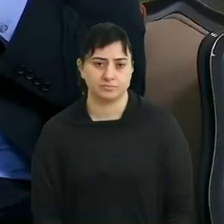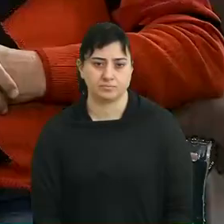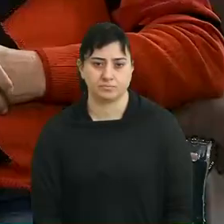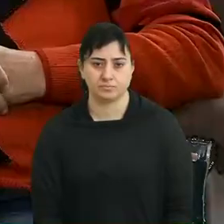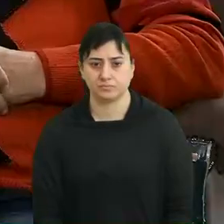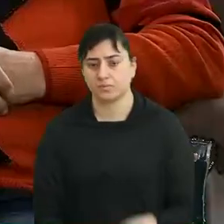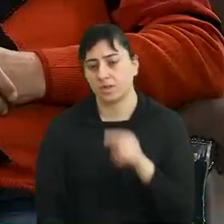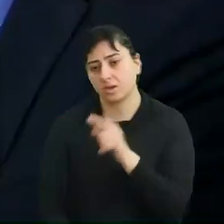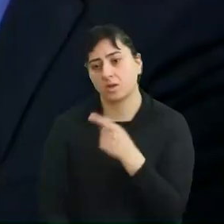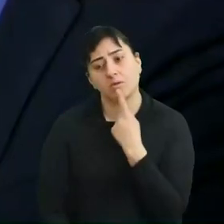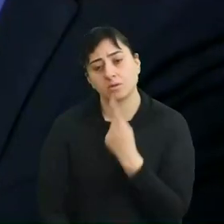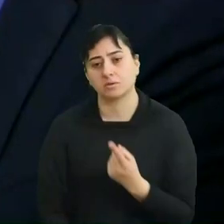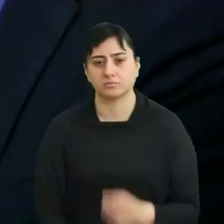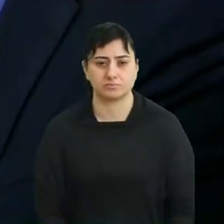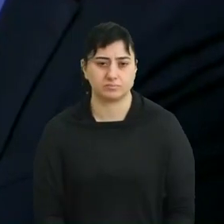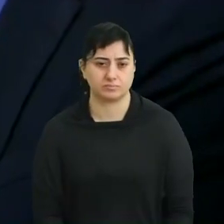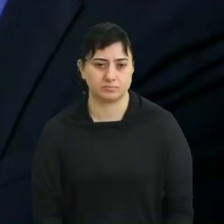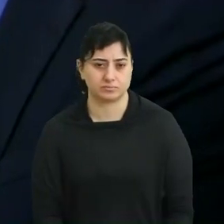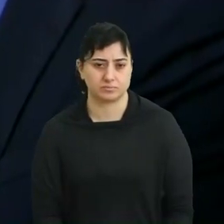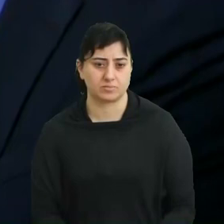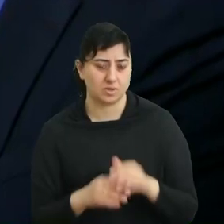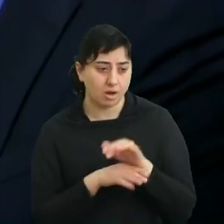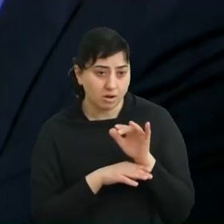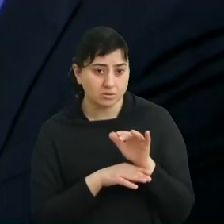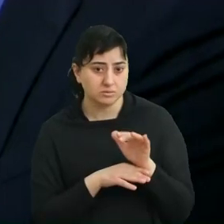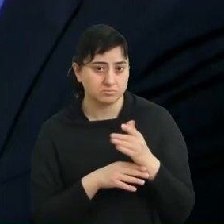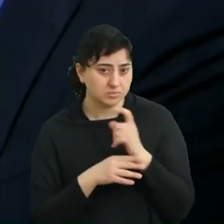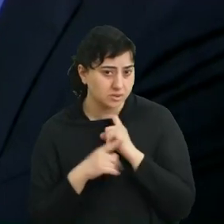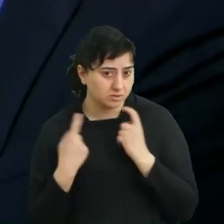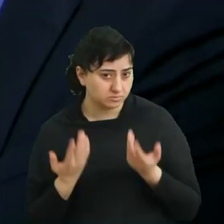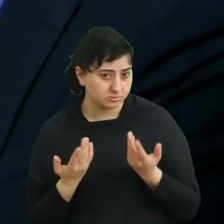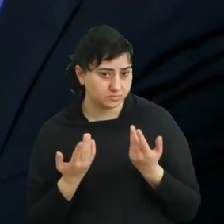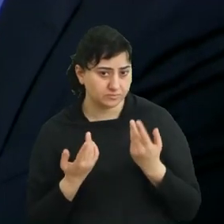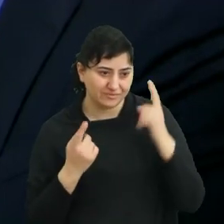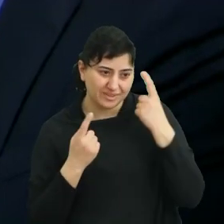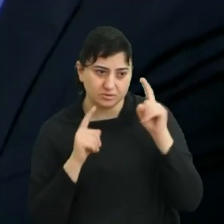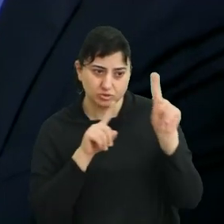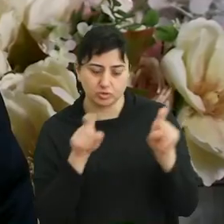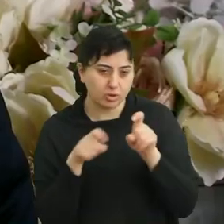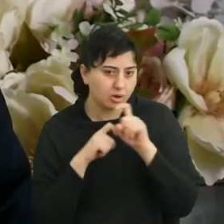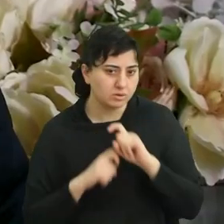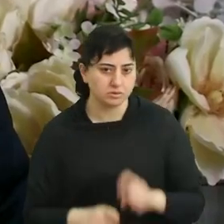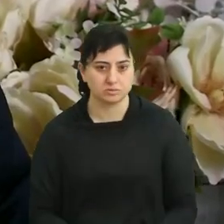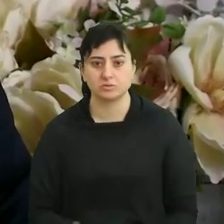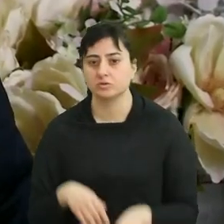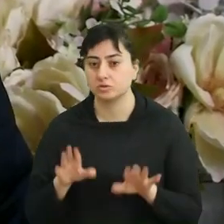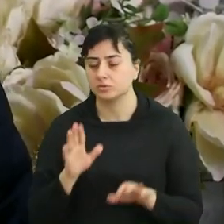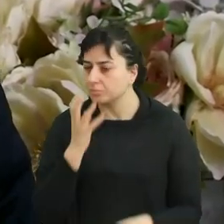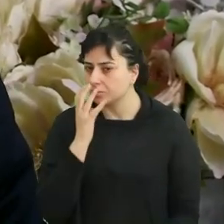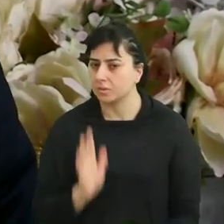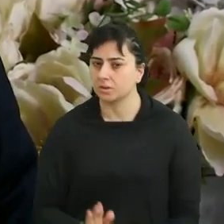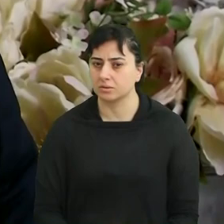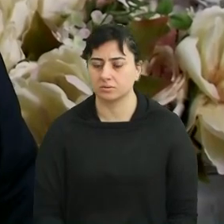o size göre öyle. Hayatım, yani hata mı ettik acaba bizimkilere fikir danışarak? Yok yok, dur